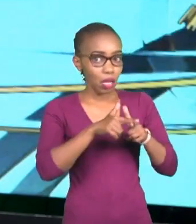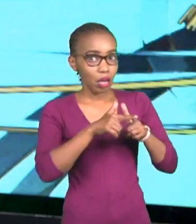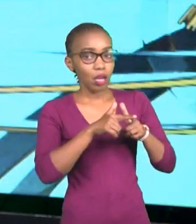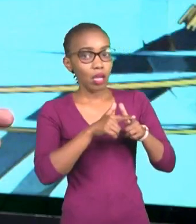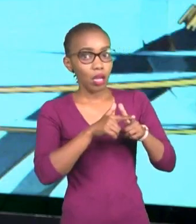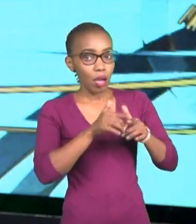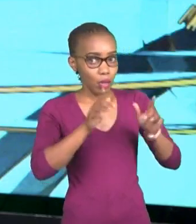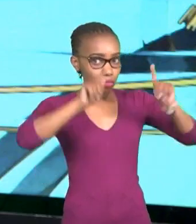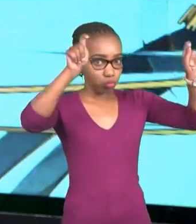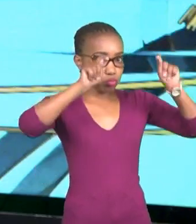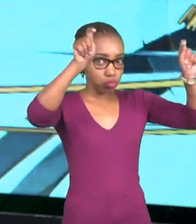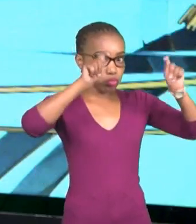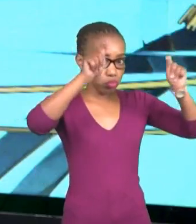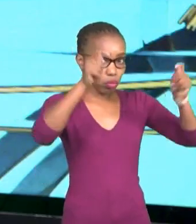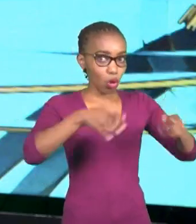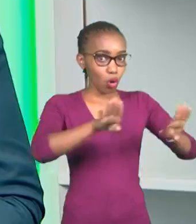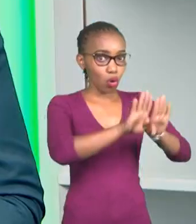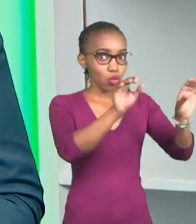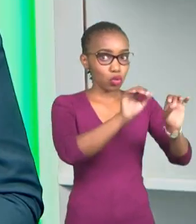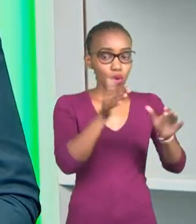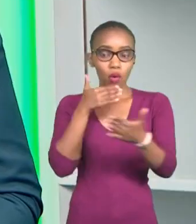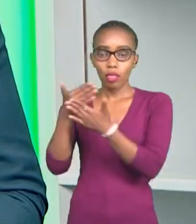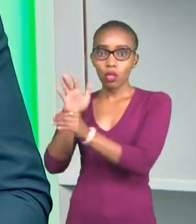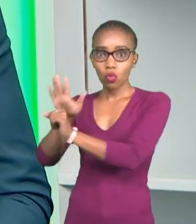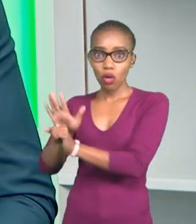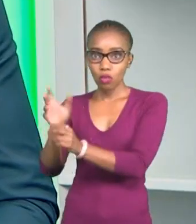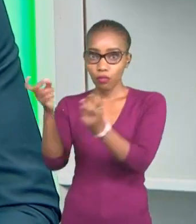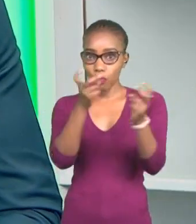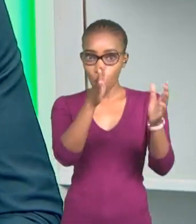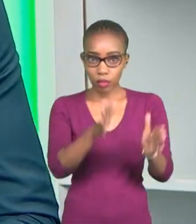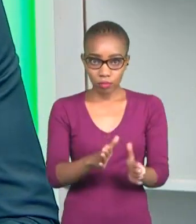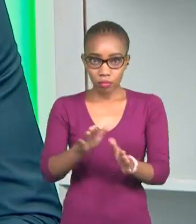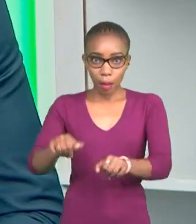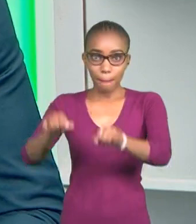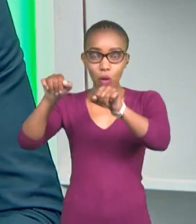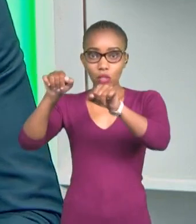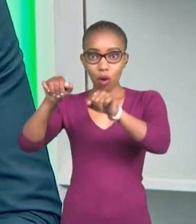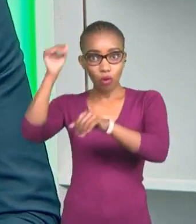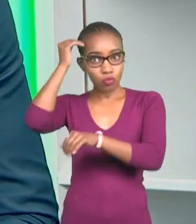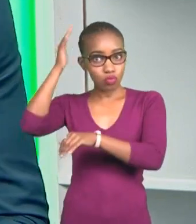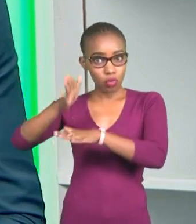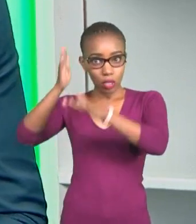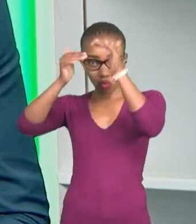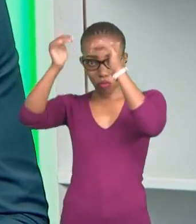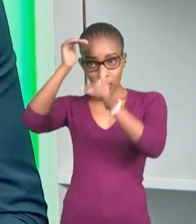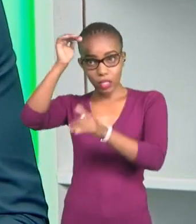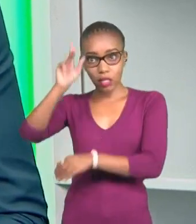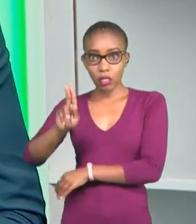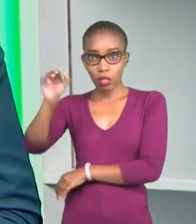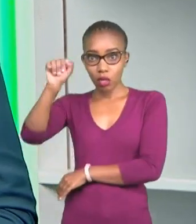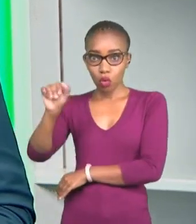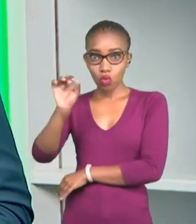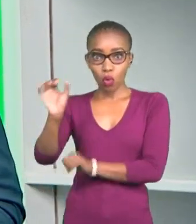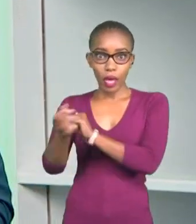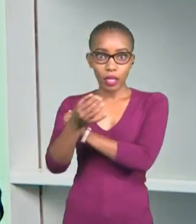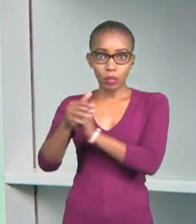zikufungwa. Ni public gatherings. Namshukuru sana. Aya. Na bila shaka mtazamaji, ni mwenyekiti wa muungano wa wanafunzi humu nchini KUSO akitueleza masaibu ambayo wanafunzi